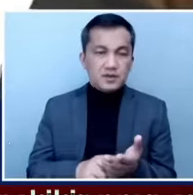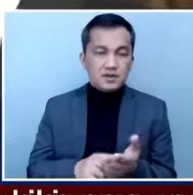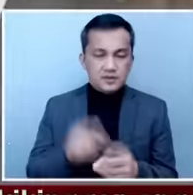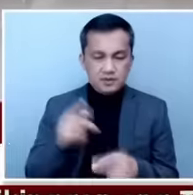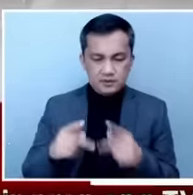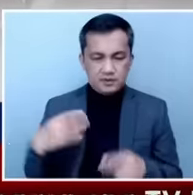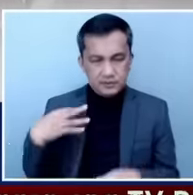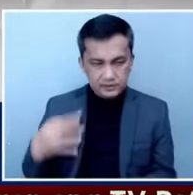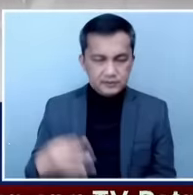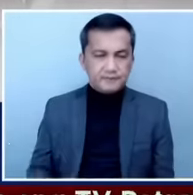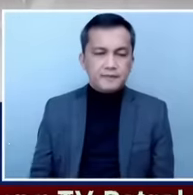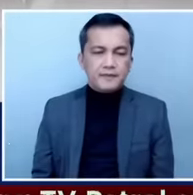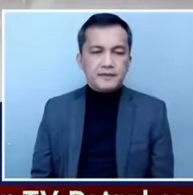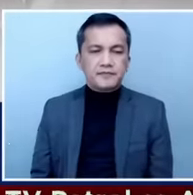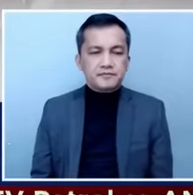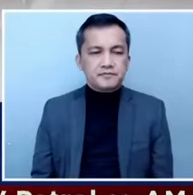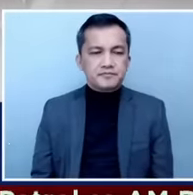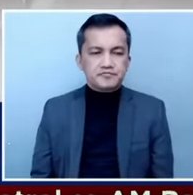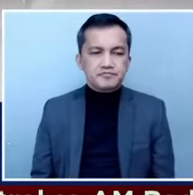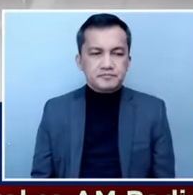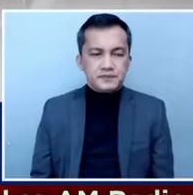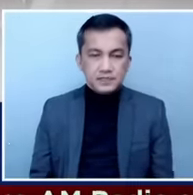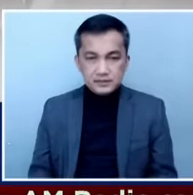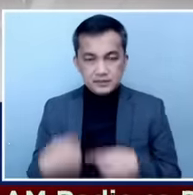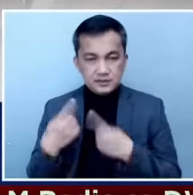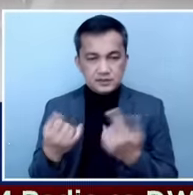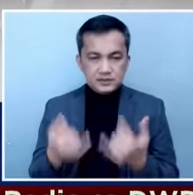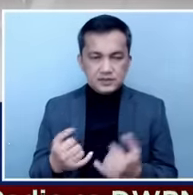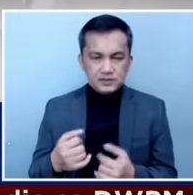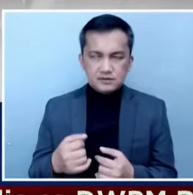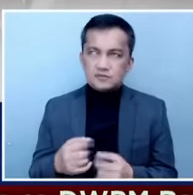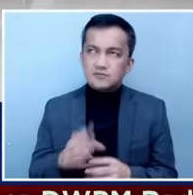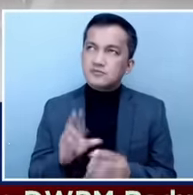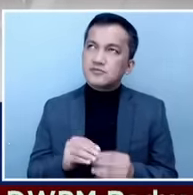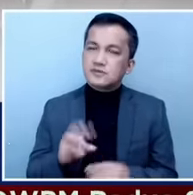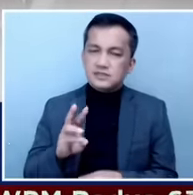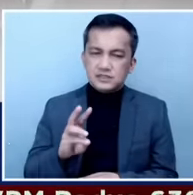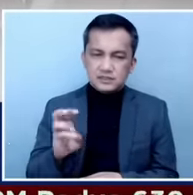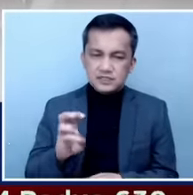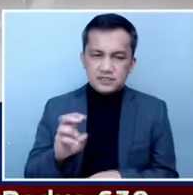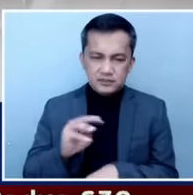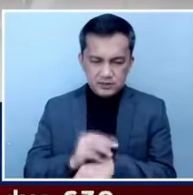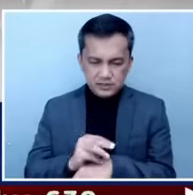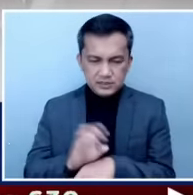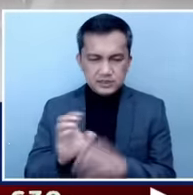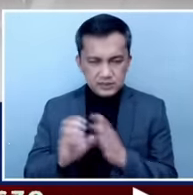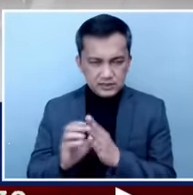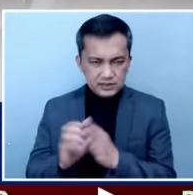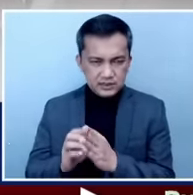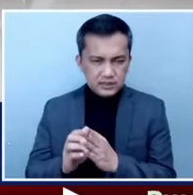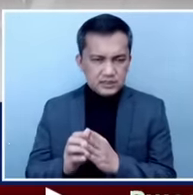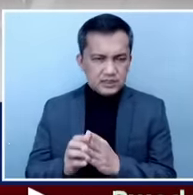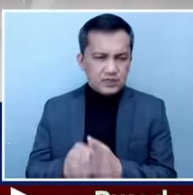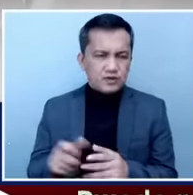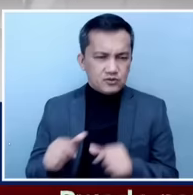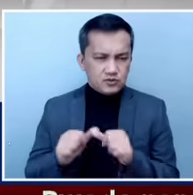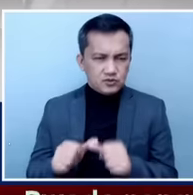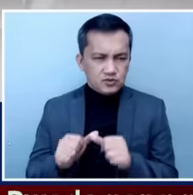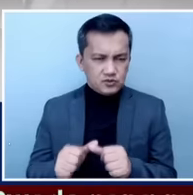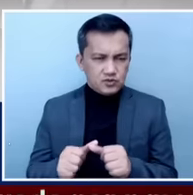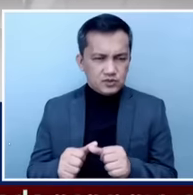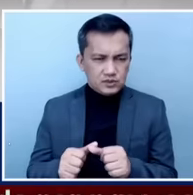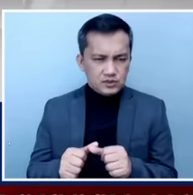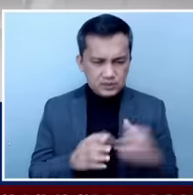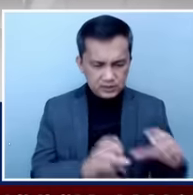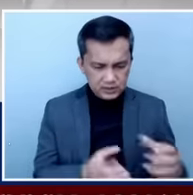Initiative. As of this time, mga kulang-kulang 600 na municipalities and cities. And again, patuloy yung pagka-classify namin